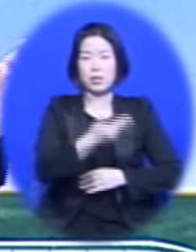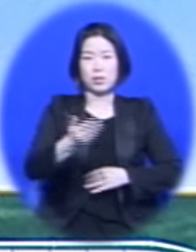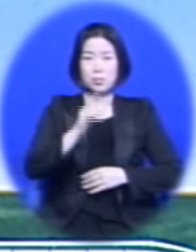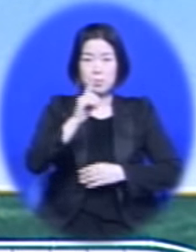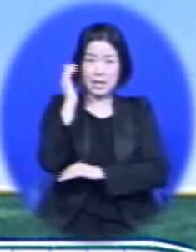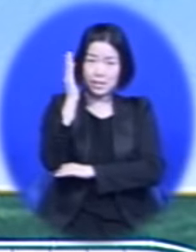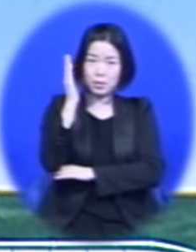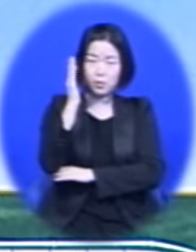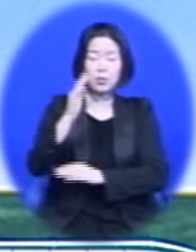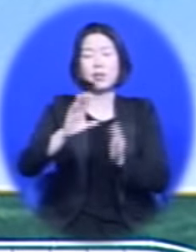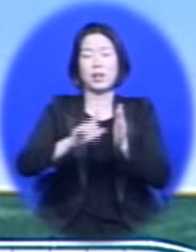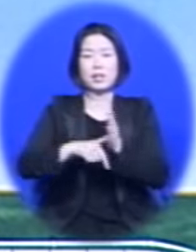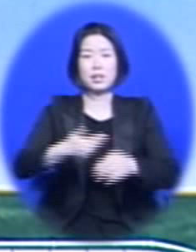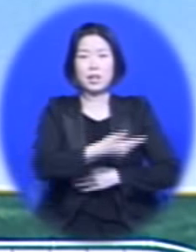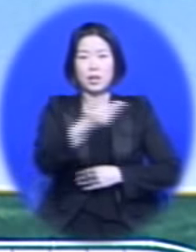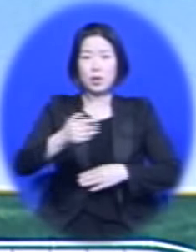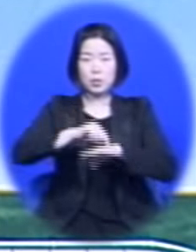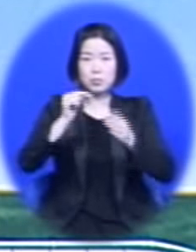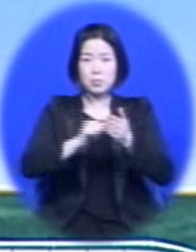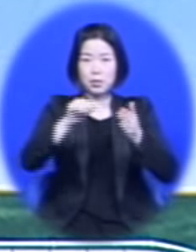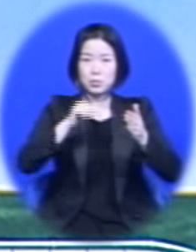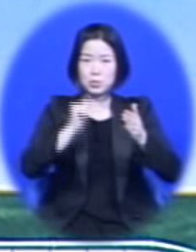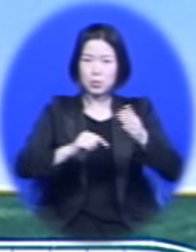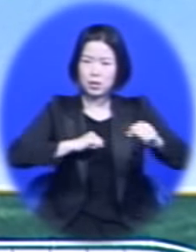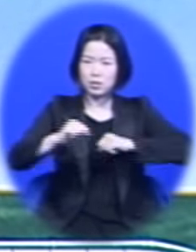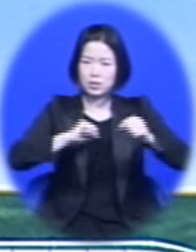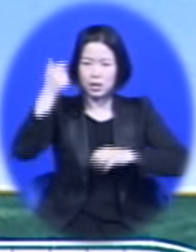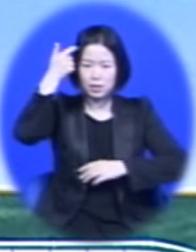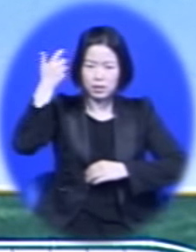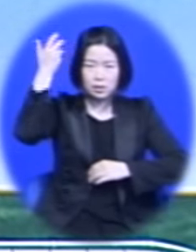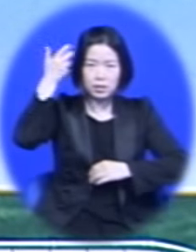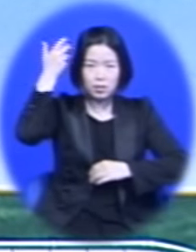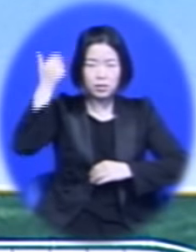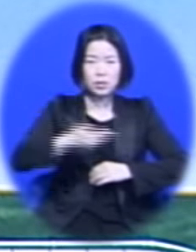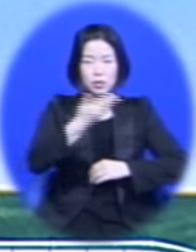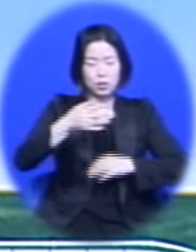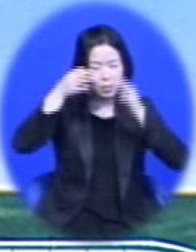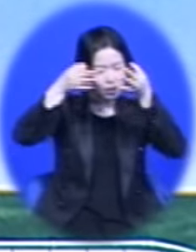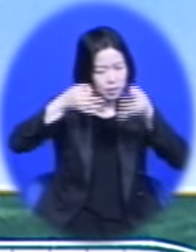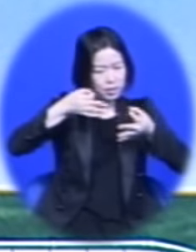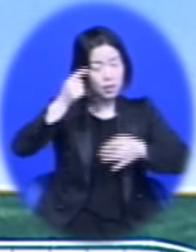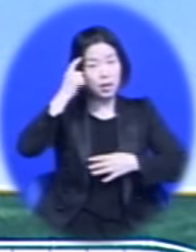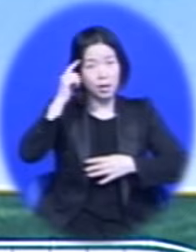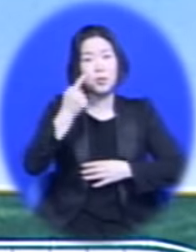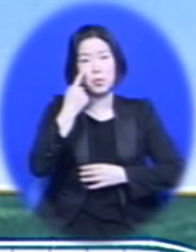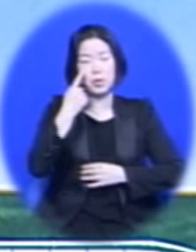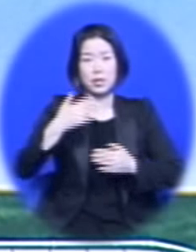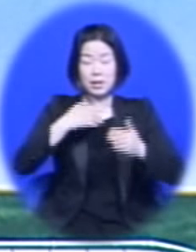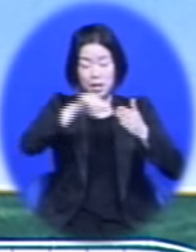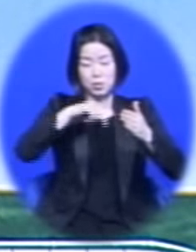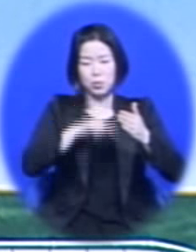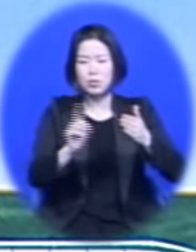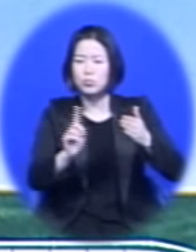때 여러분의 마음에 역사하는 영을 여러분이 주목해 보시기를 내 속에는